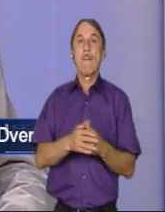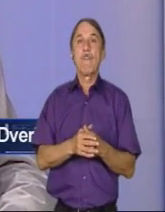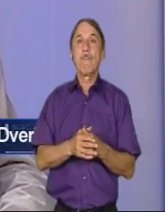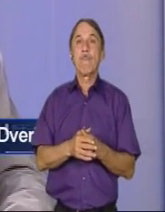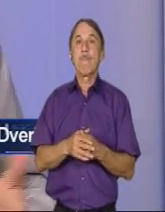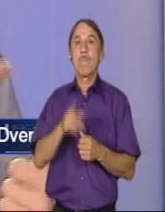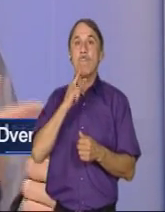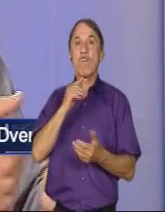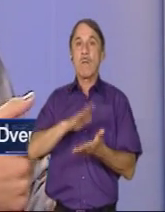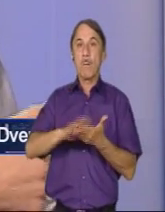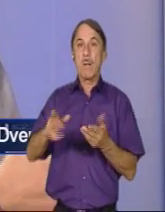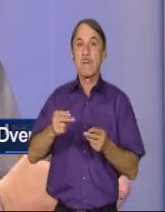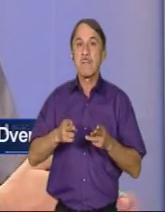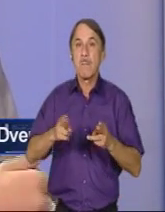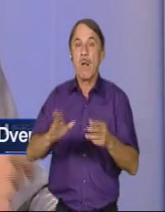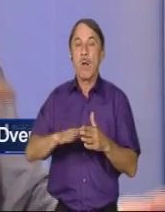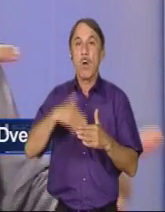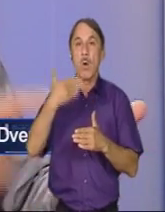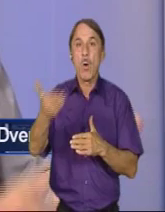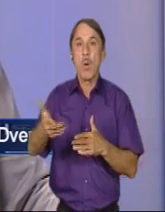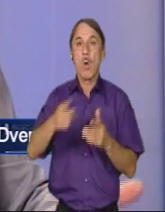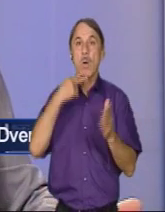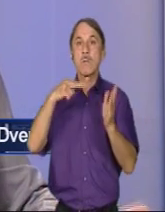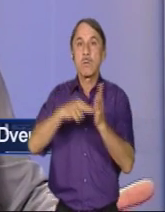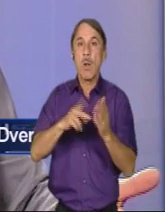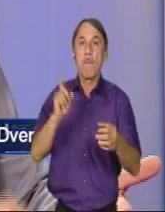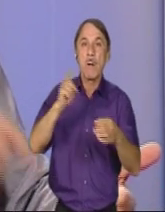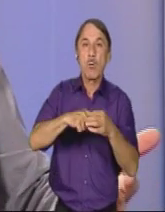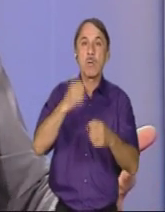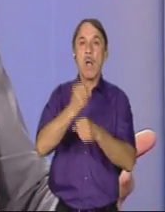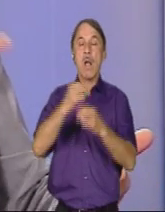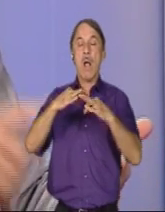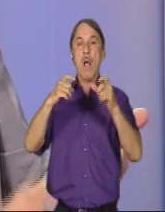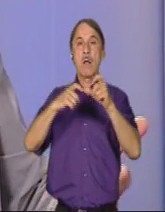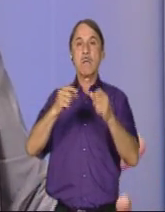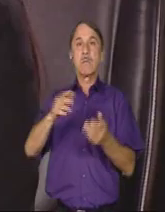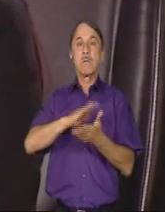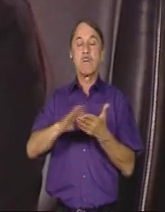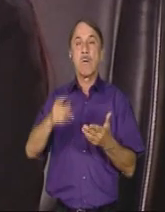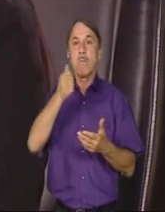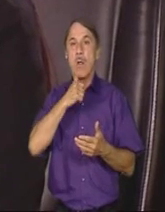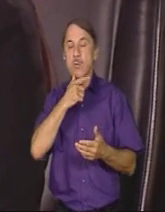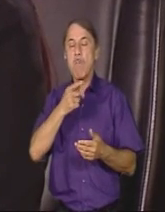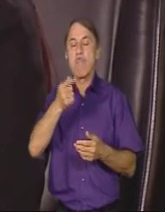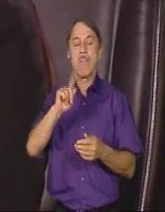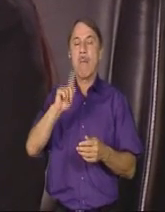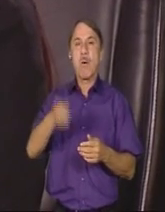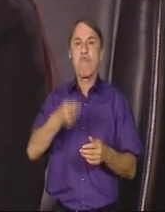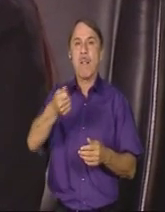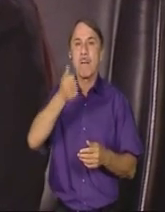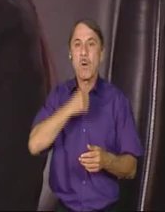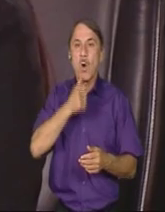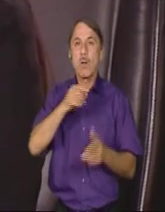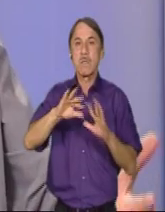gradonačelnika i predsjednika opštine. Njemu se daje besplatno građevinsko zemljište, besplatan priključak za struju i gas, on se oslobađa plaćanja poreza, njemu se